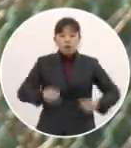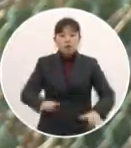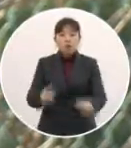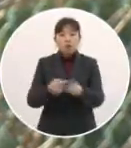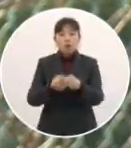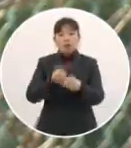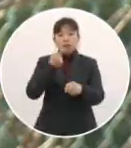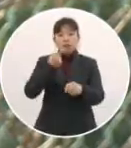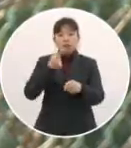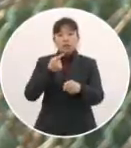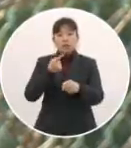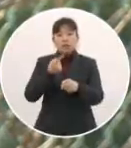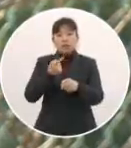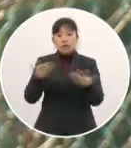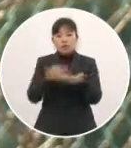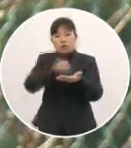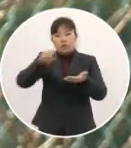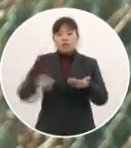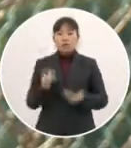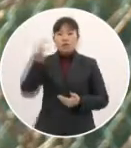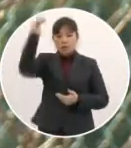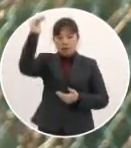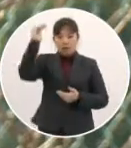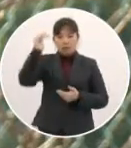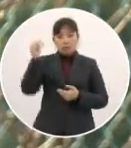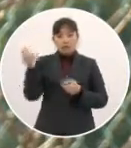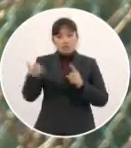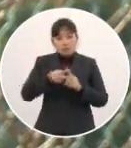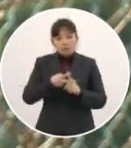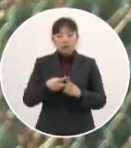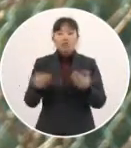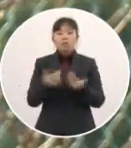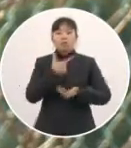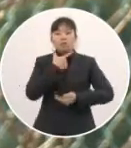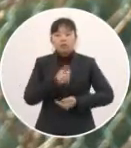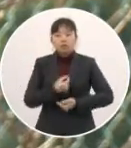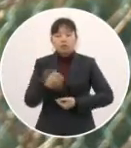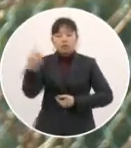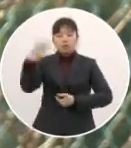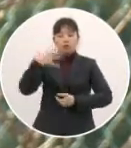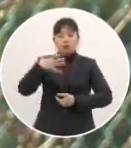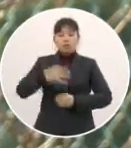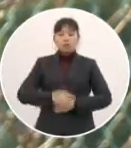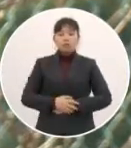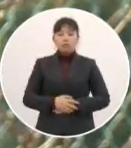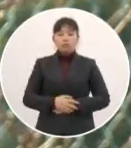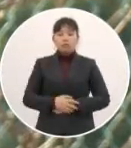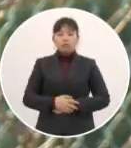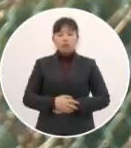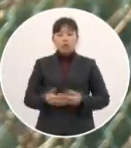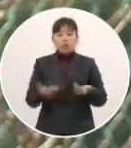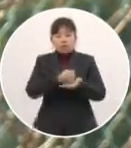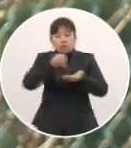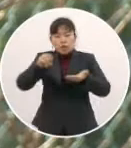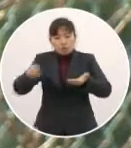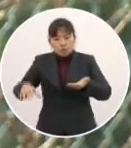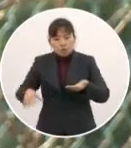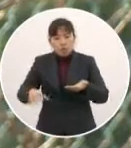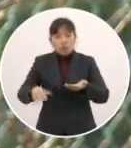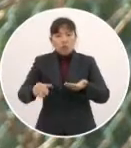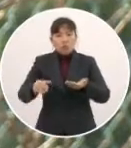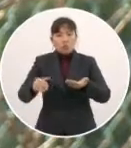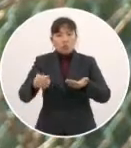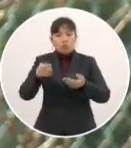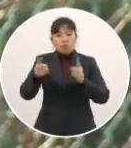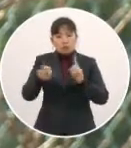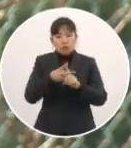産で仕事を辞めた先輩、また働きたいって言ってたけど、一度仕事を辞めるとなかなか再就職先